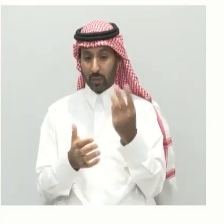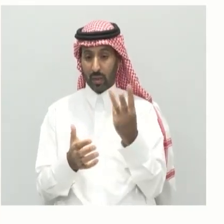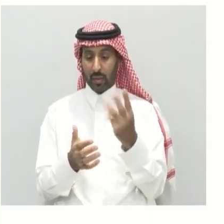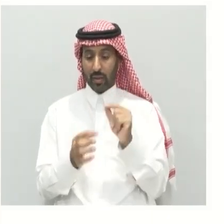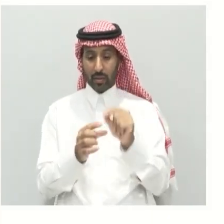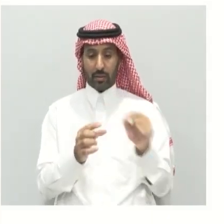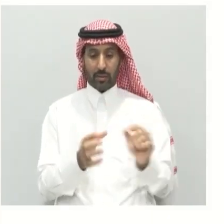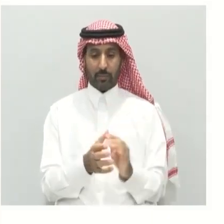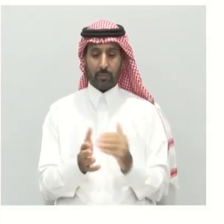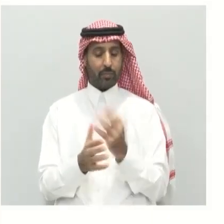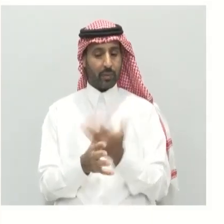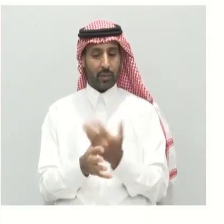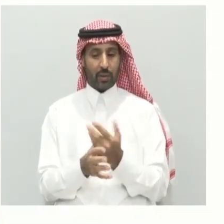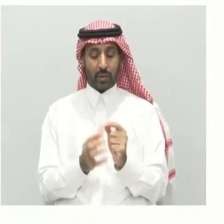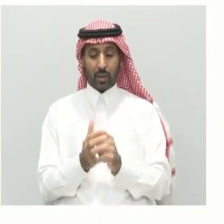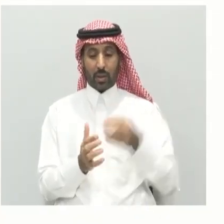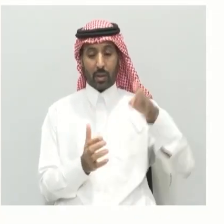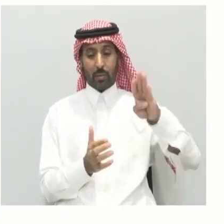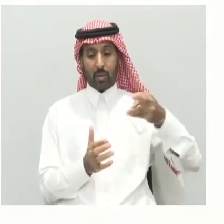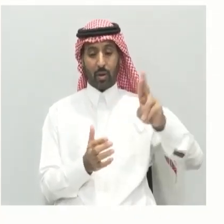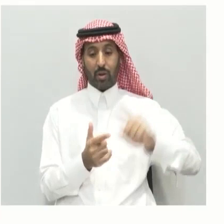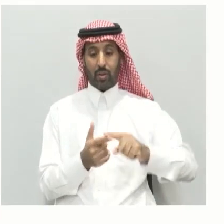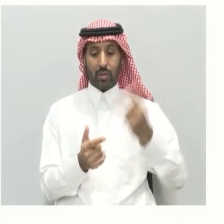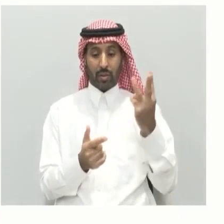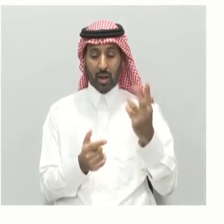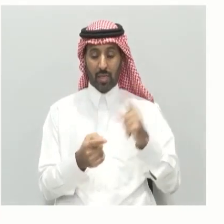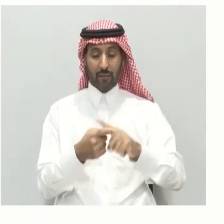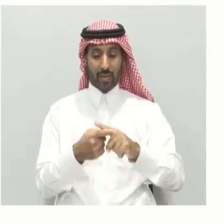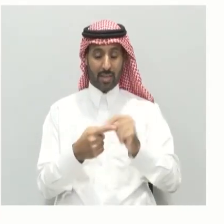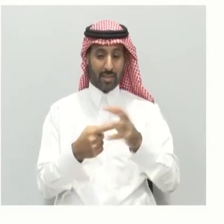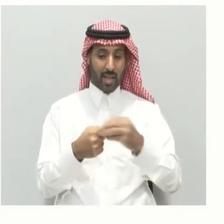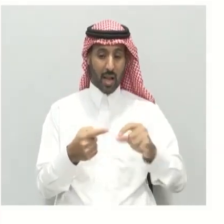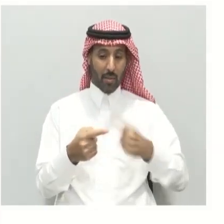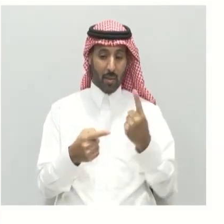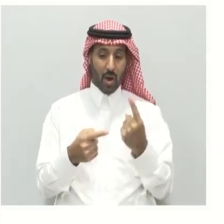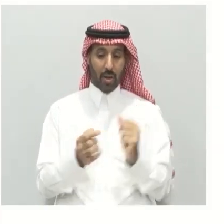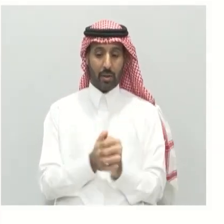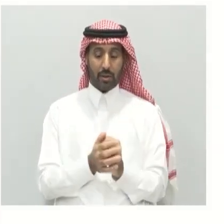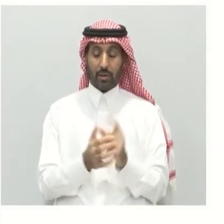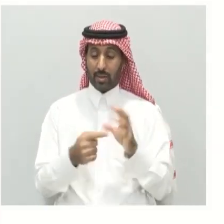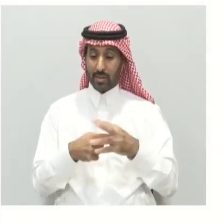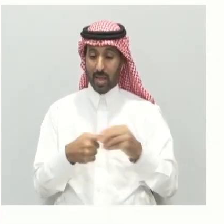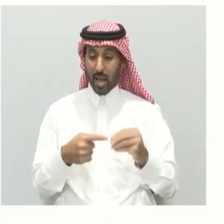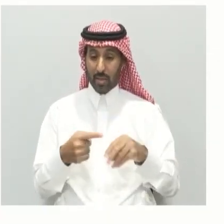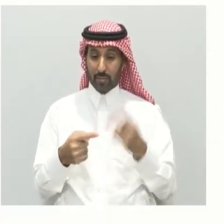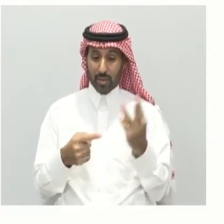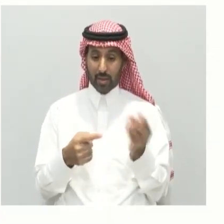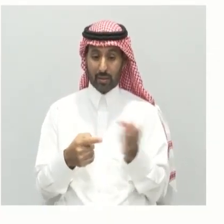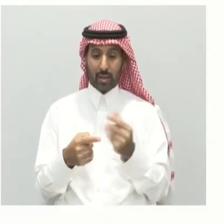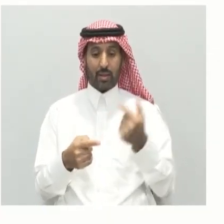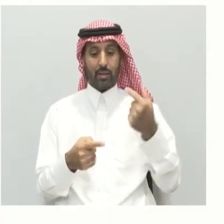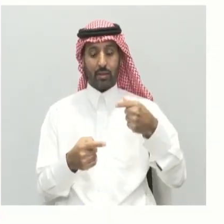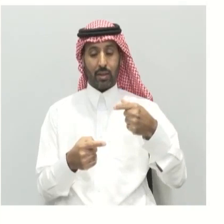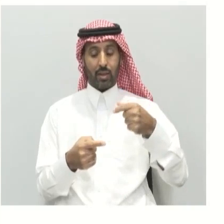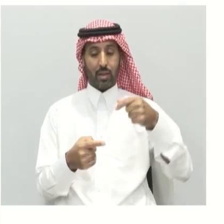ذرات ثلاثه ذرات ليش البروم عندي هنا 3 في سالب واح فبالتالي سوف يكون سالب 3 والجي اي عندي هنا